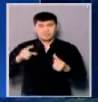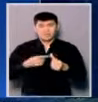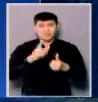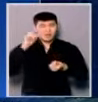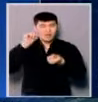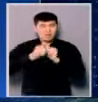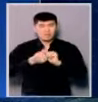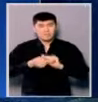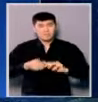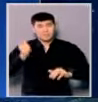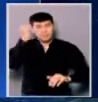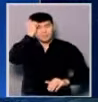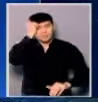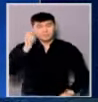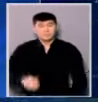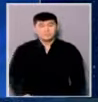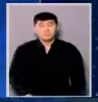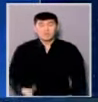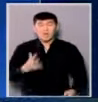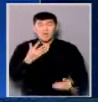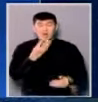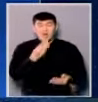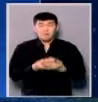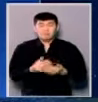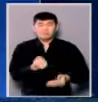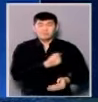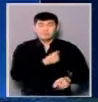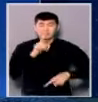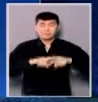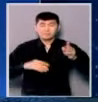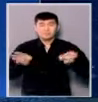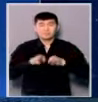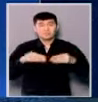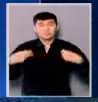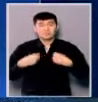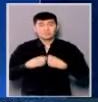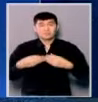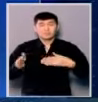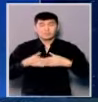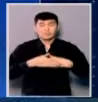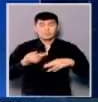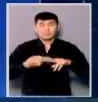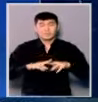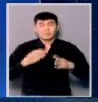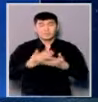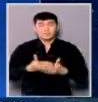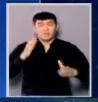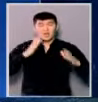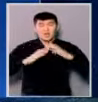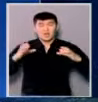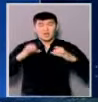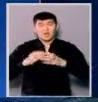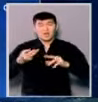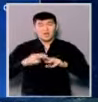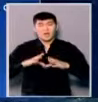навсегда останется в нашей памяти. Выражаю соболезнования родным и близким покойного, коллективу Атырауского университета нефти и газа